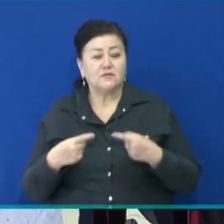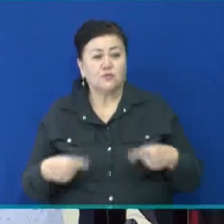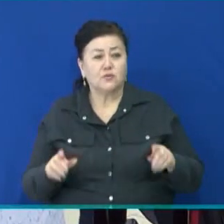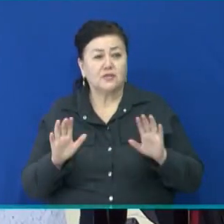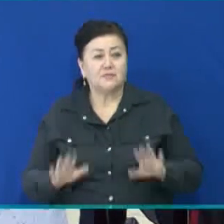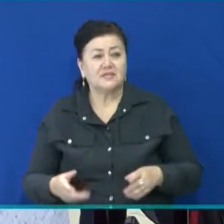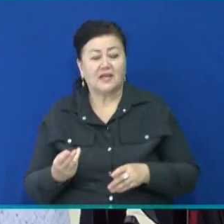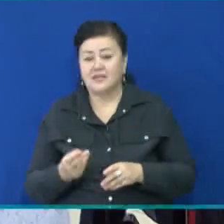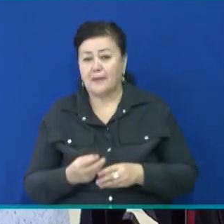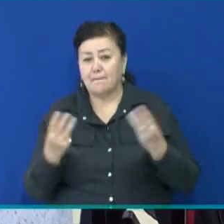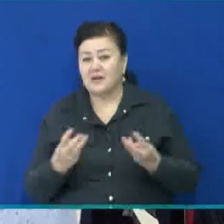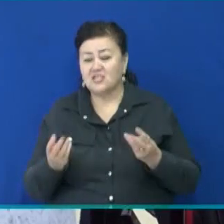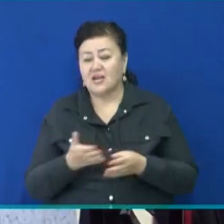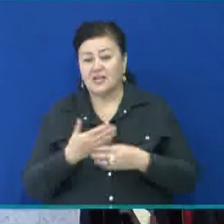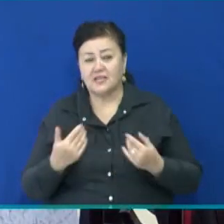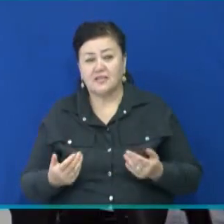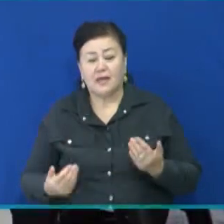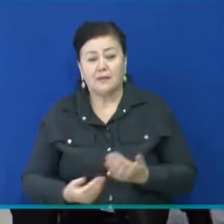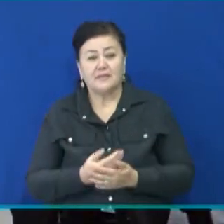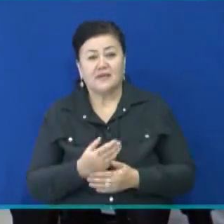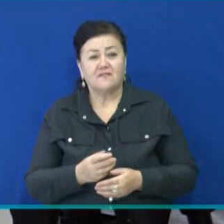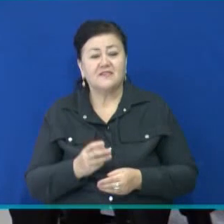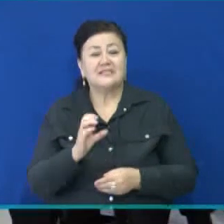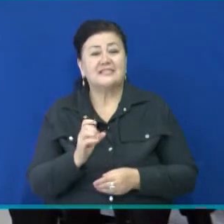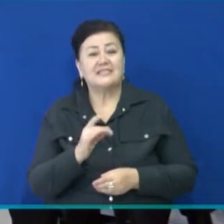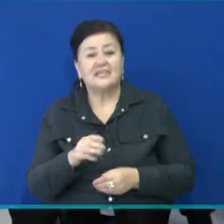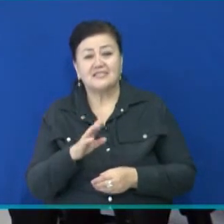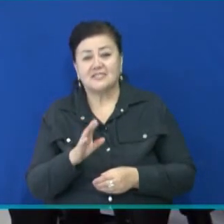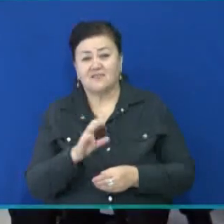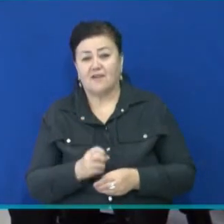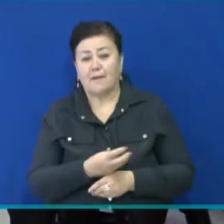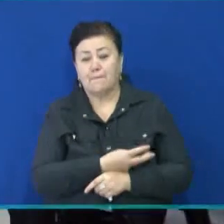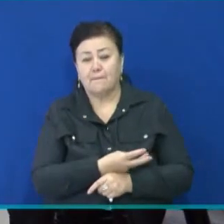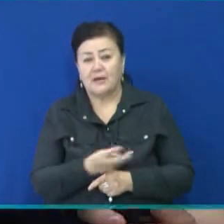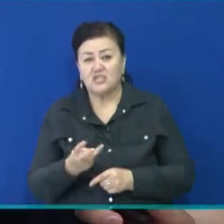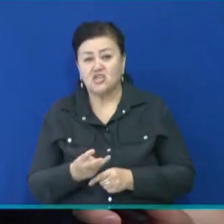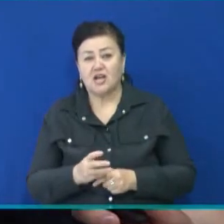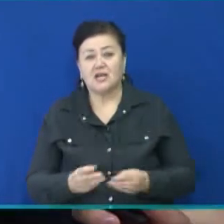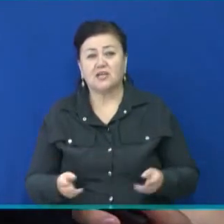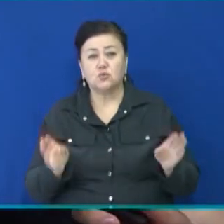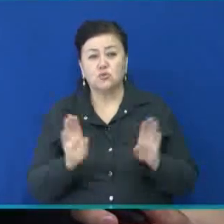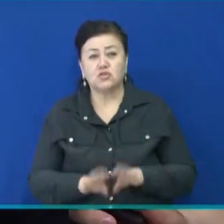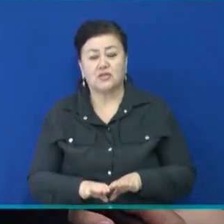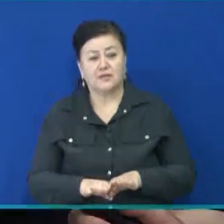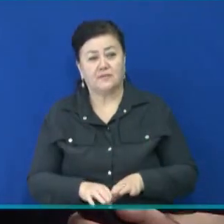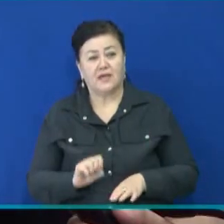дальнейшем планируется обновить средства пожаротушения и предоставить новую технику в область, отметил министр.